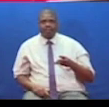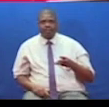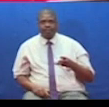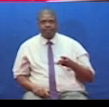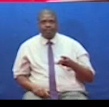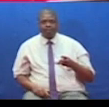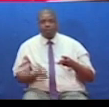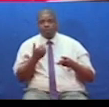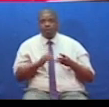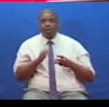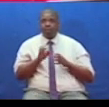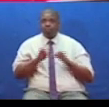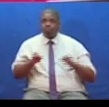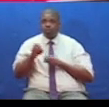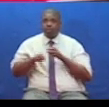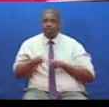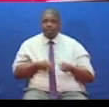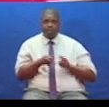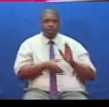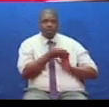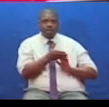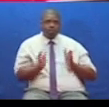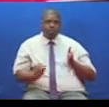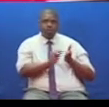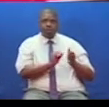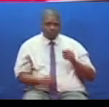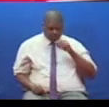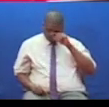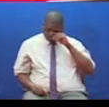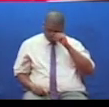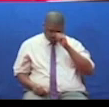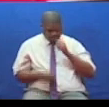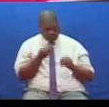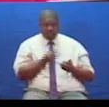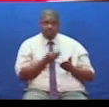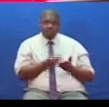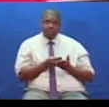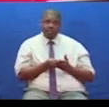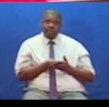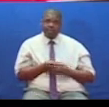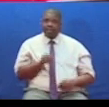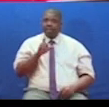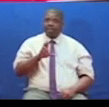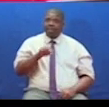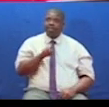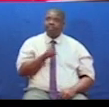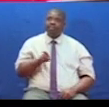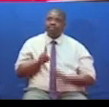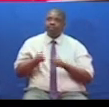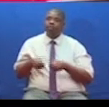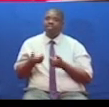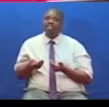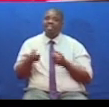tunaenda vizuri serikali, mkataba wa awali umewekwa. Bei ya LNG tungalikuwa nayo sasa